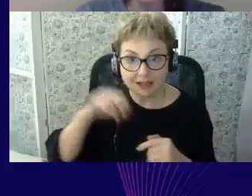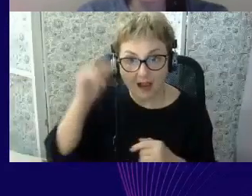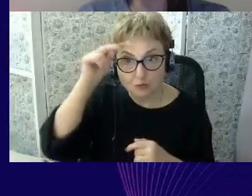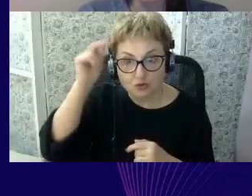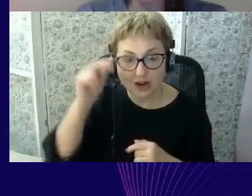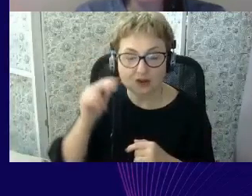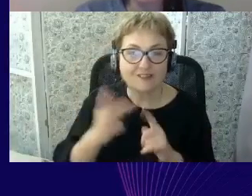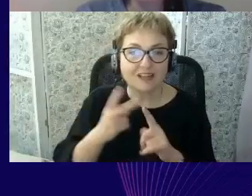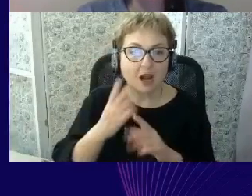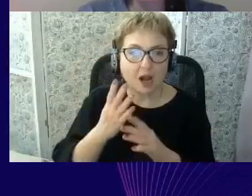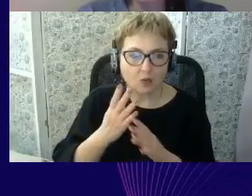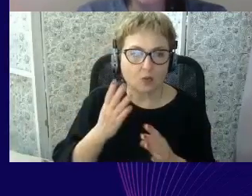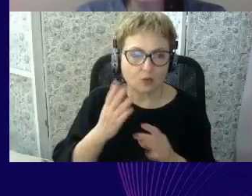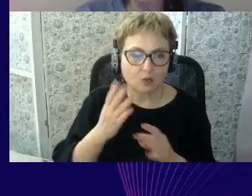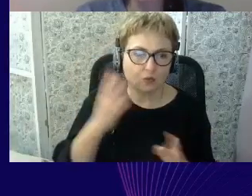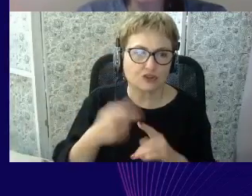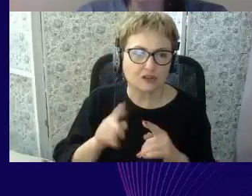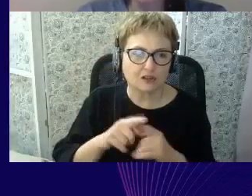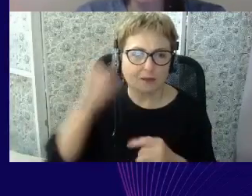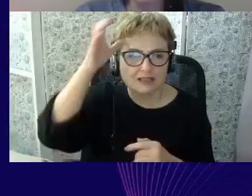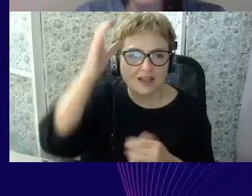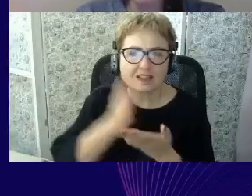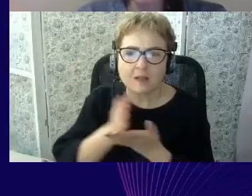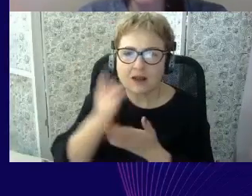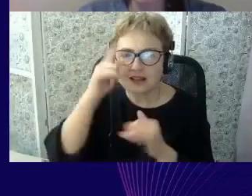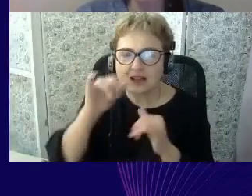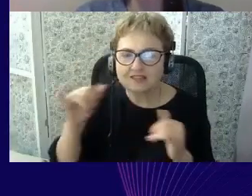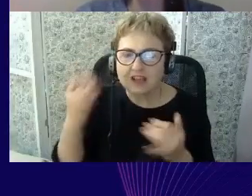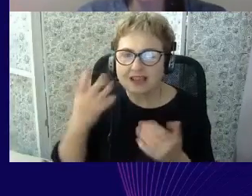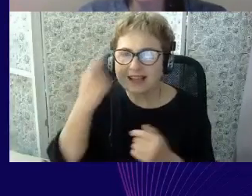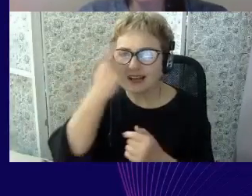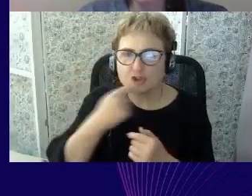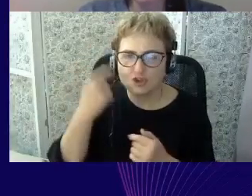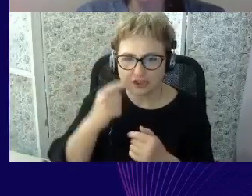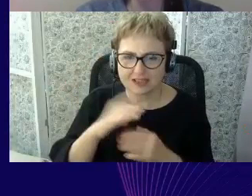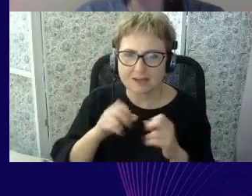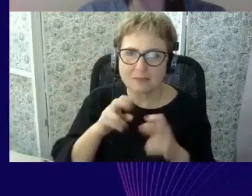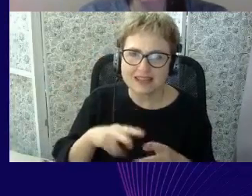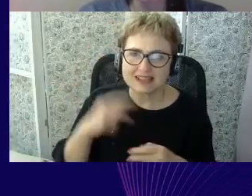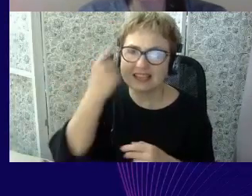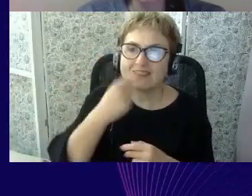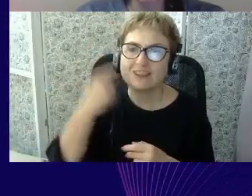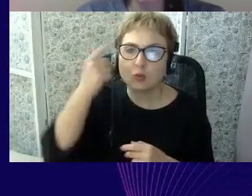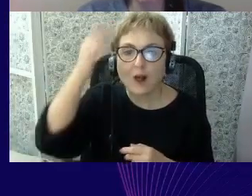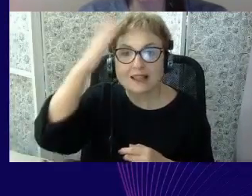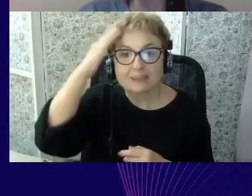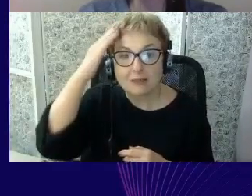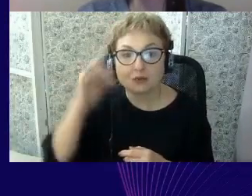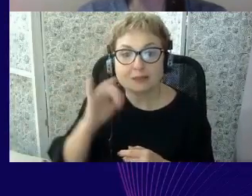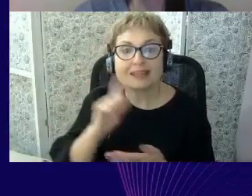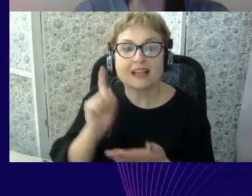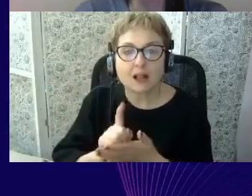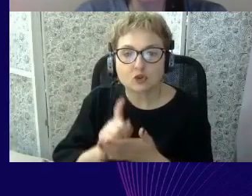обучающимися. Во вторую очередь, безусловно, образование направлено на развитие каких-то личностных компетенций, индивидуальных способностей